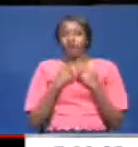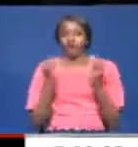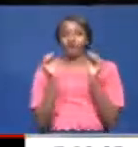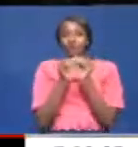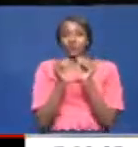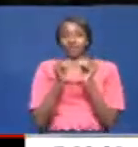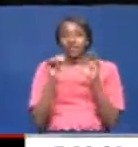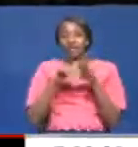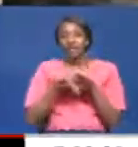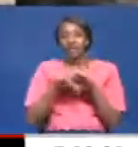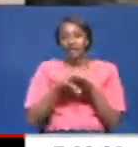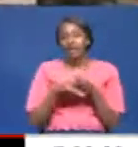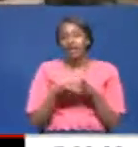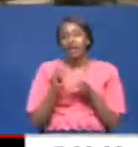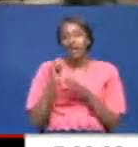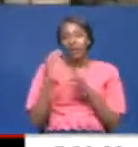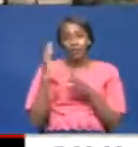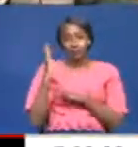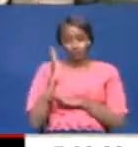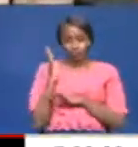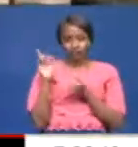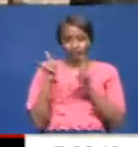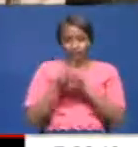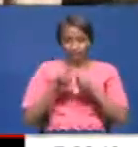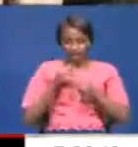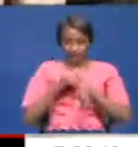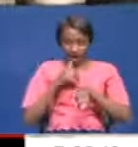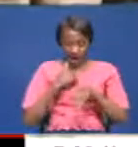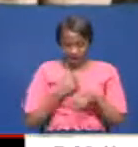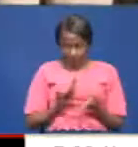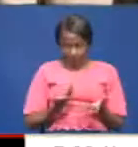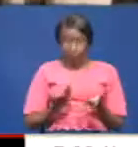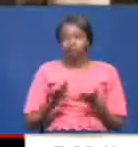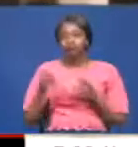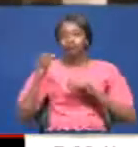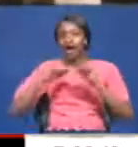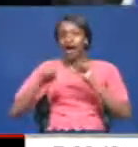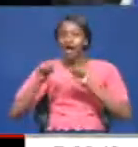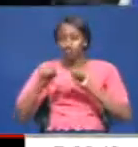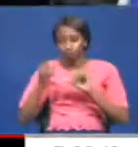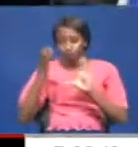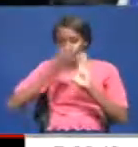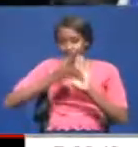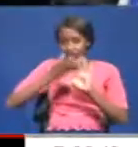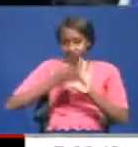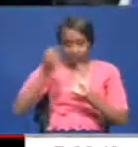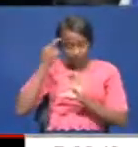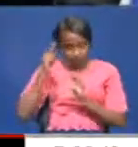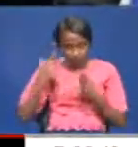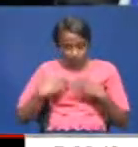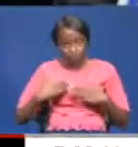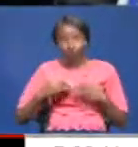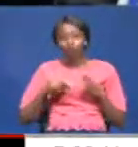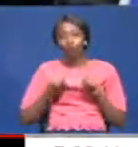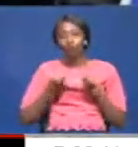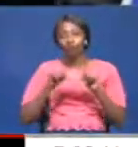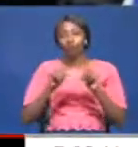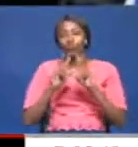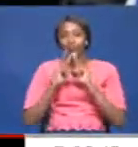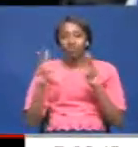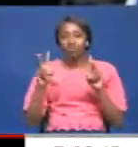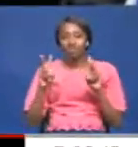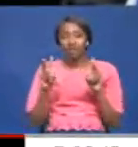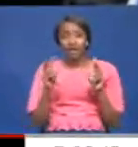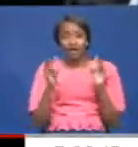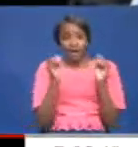eneo hilo ili kuhakikisha wakazi wanahusishwa moja kwa moja katika mipango ya kukuza amani. Hakuna haja ya kufanya mikutano ya